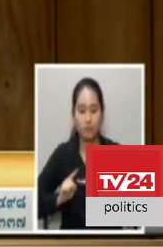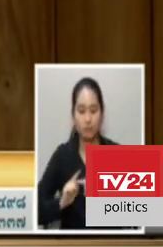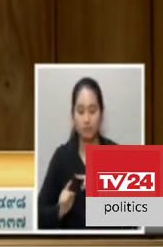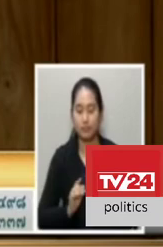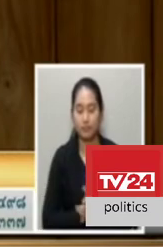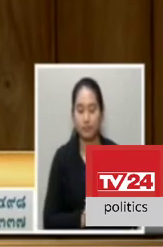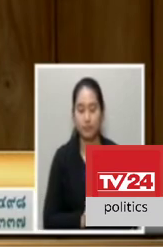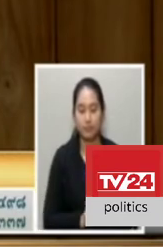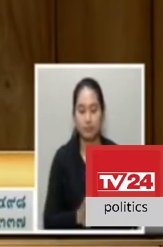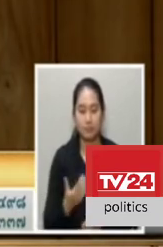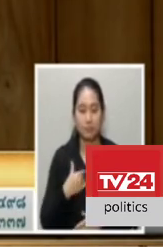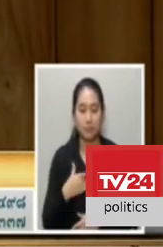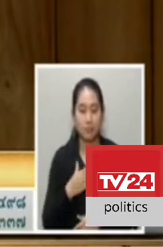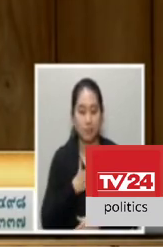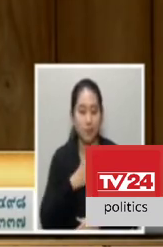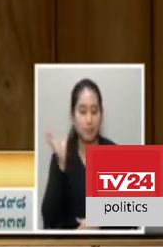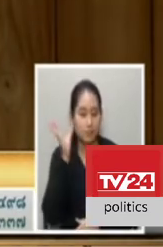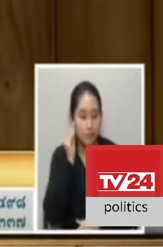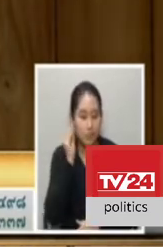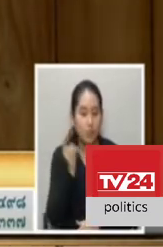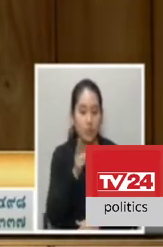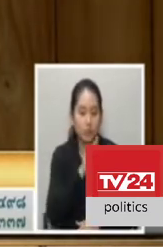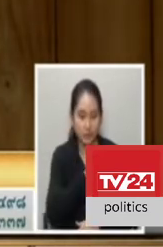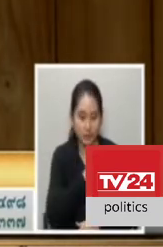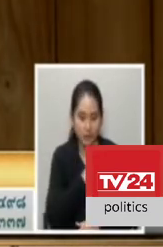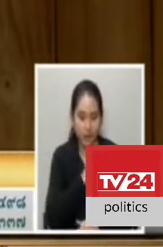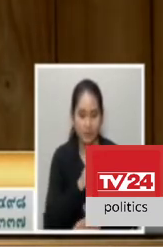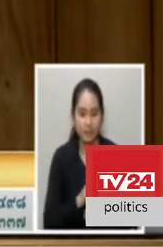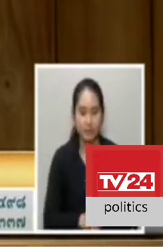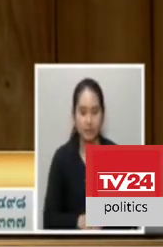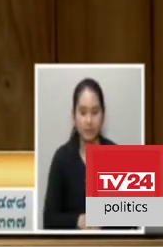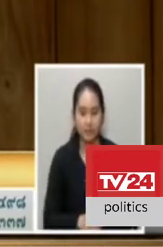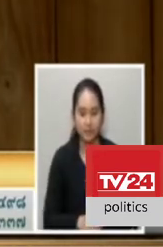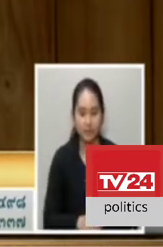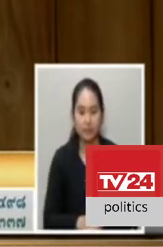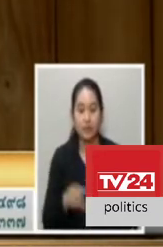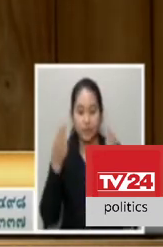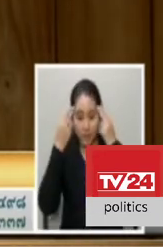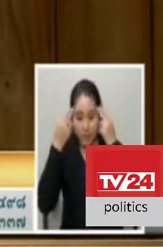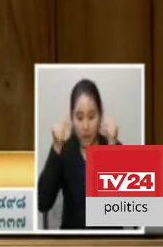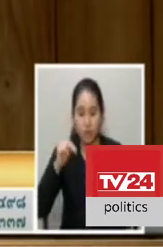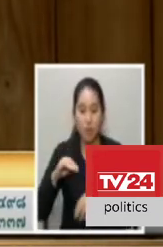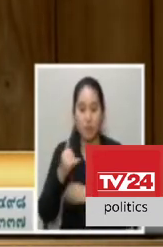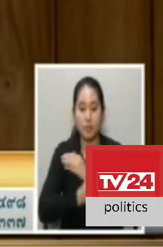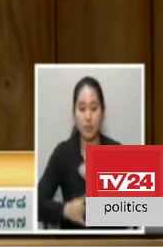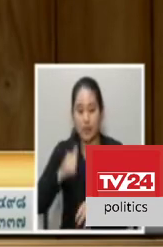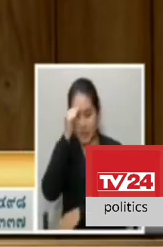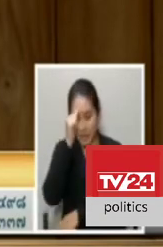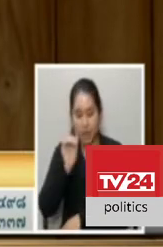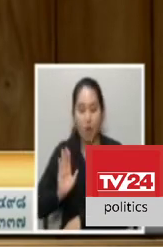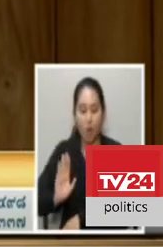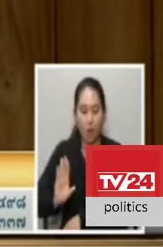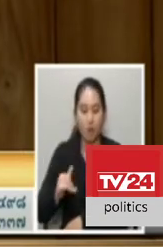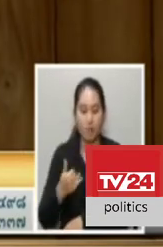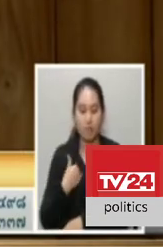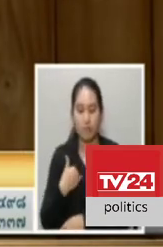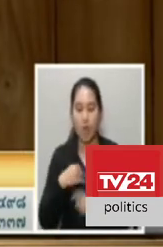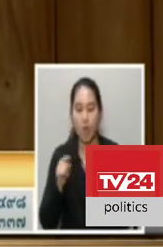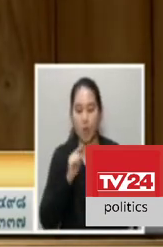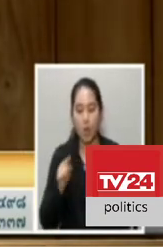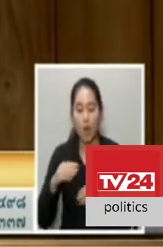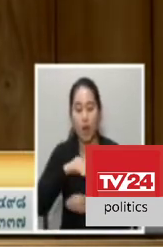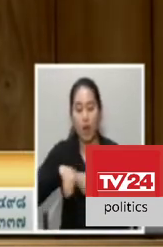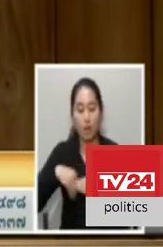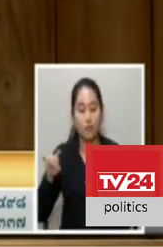นเรื่องที่ได้ยินมากับหูแล้วก็พูดกันแล้วก็ในสุดแล้วโมดีก็เอากลับไปพูดในการประชุมรอบสุดท้ายนั้นนะฮะหลังจาก